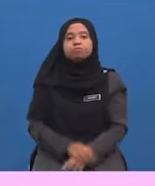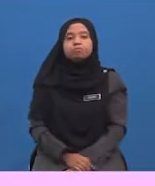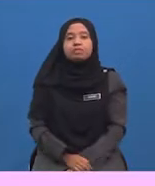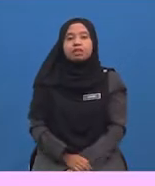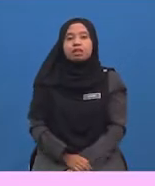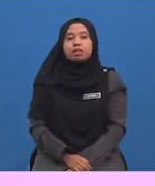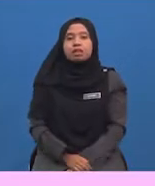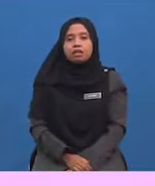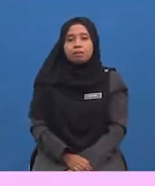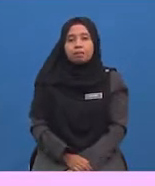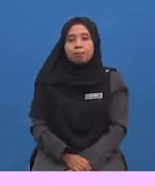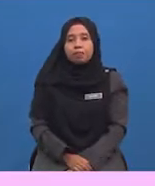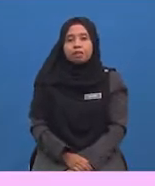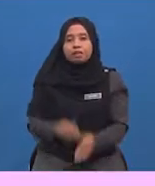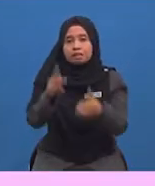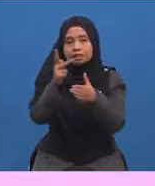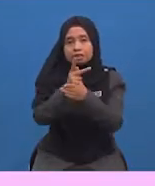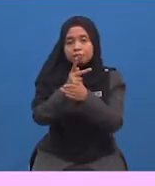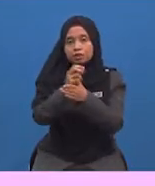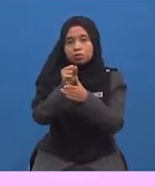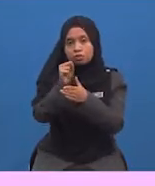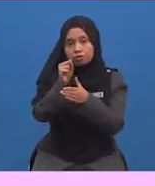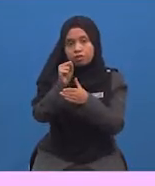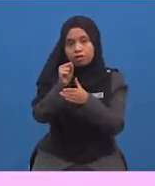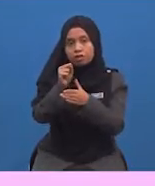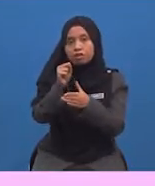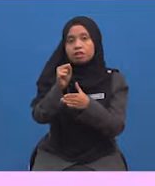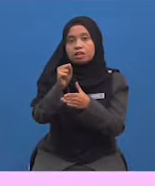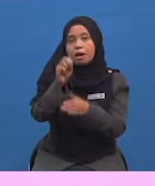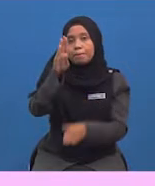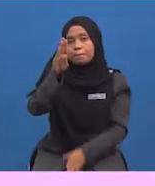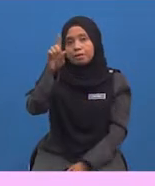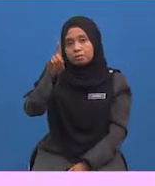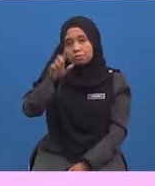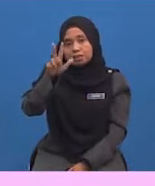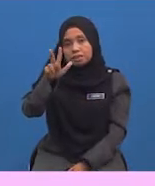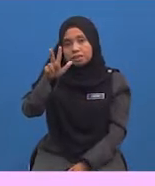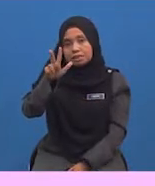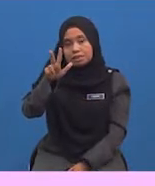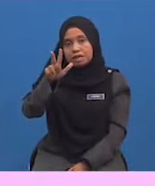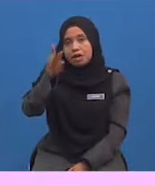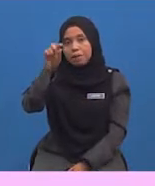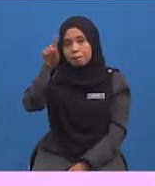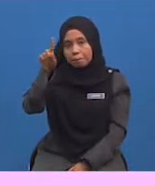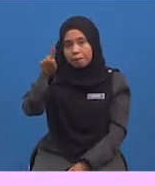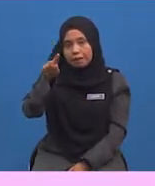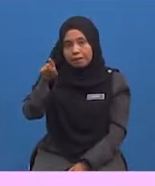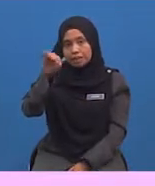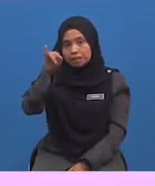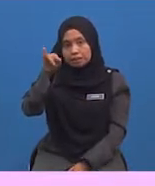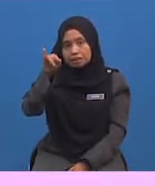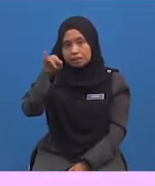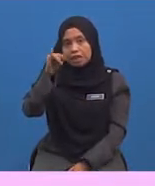Isi padu sfera yang mempunyai jejari J ialah 4/3 pi J kuasa